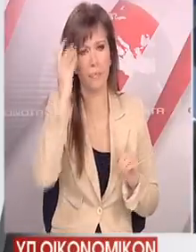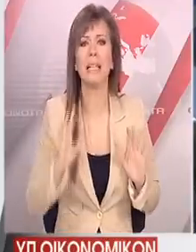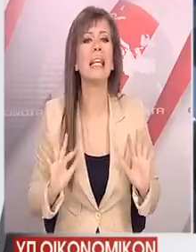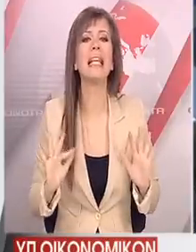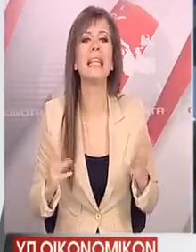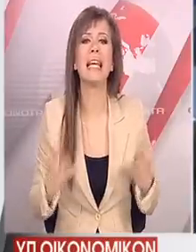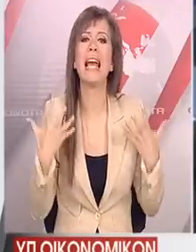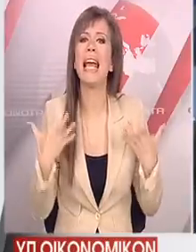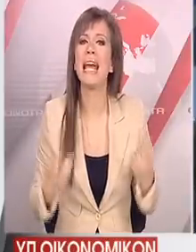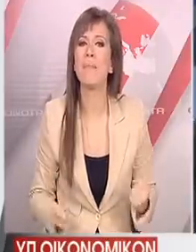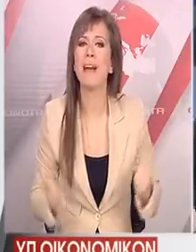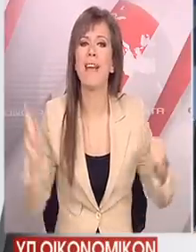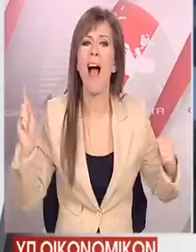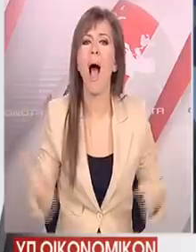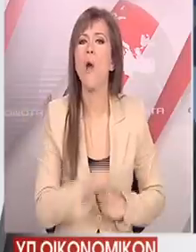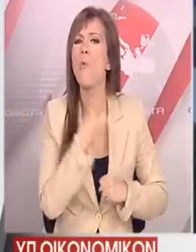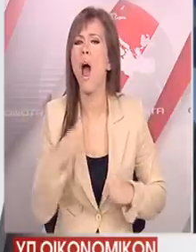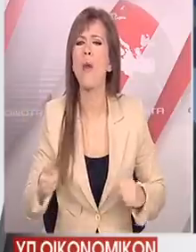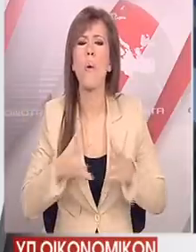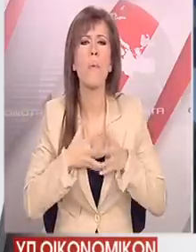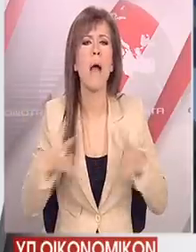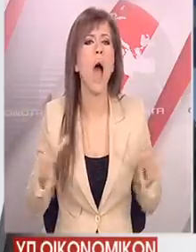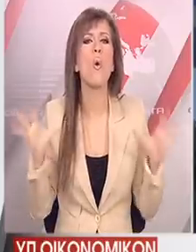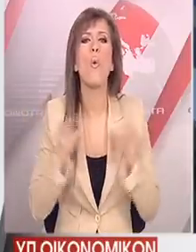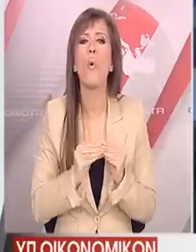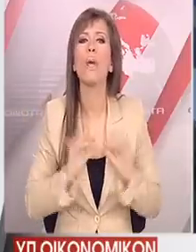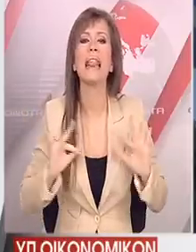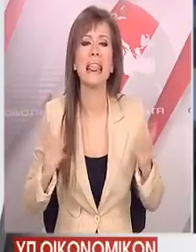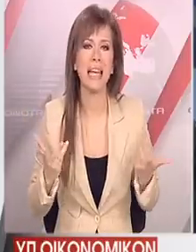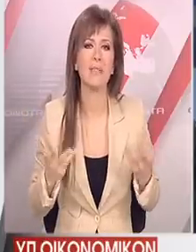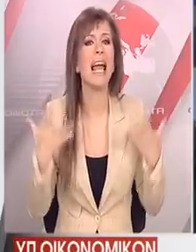ότι υπάρχει μια τεράστια διαφορά μεταξύ των θεσμοθετημένων